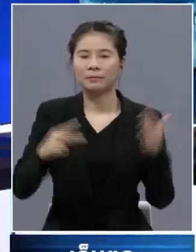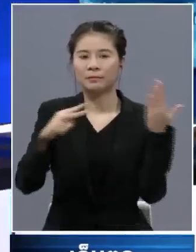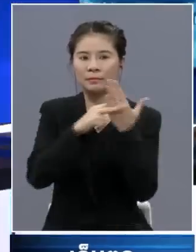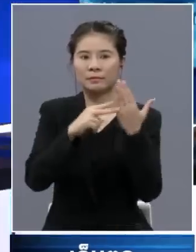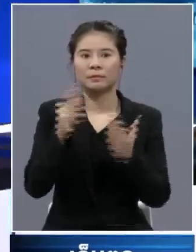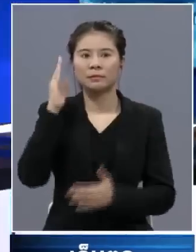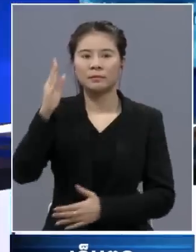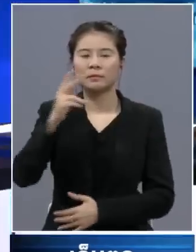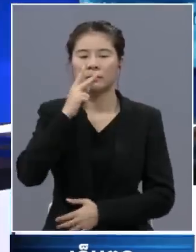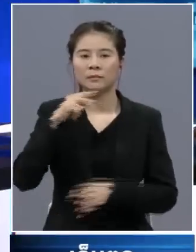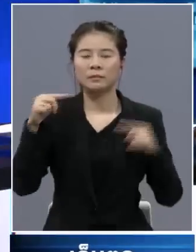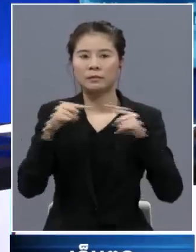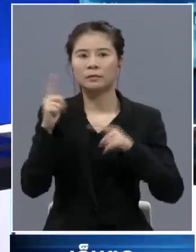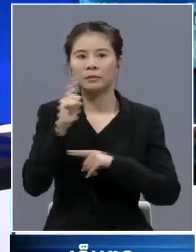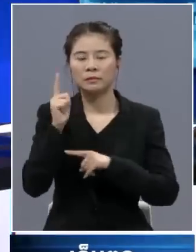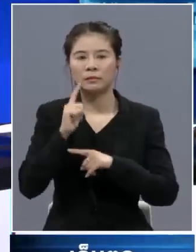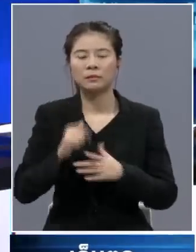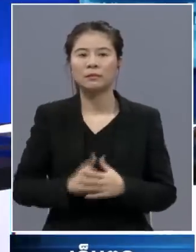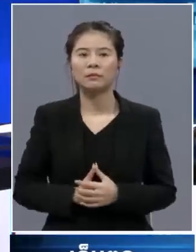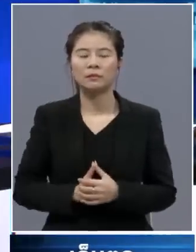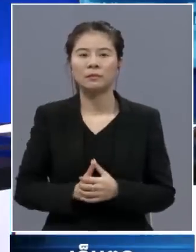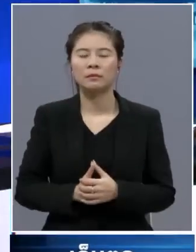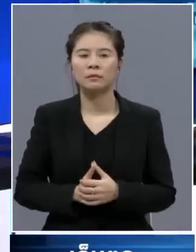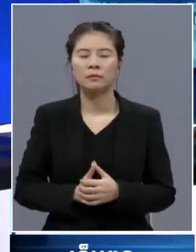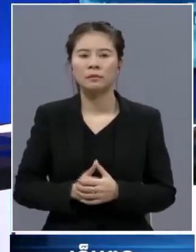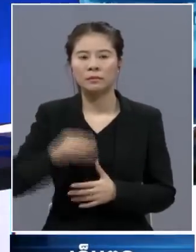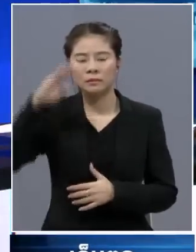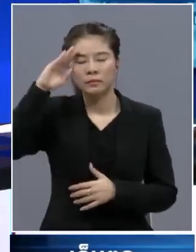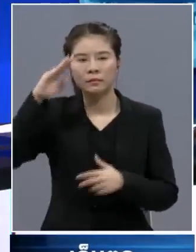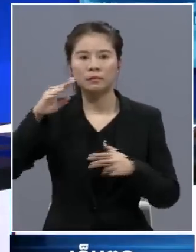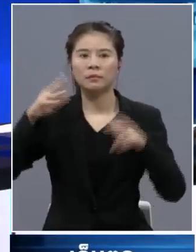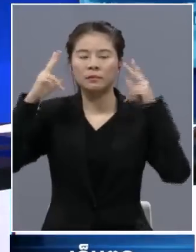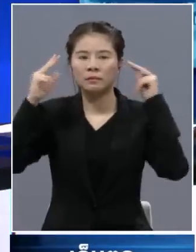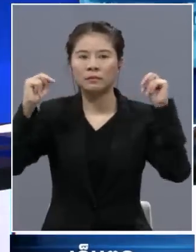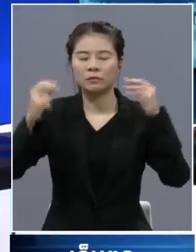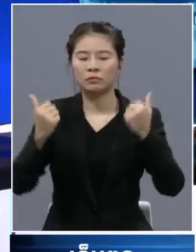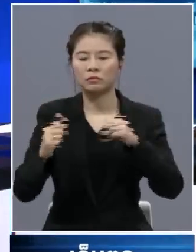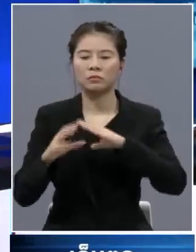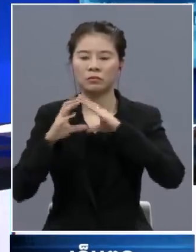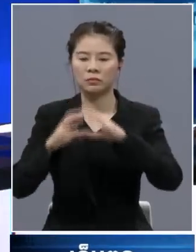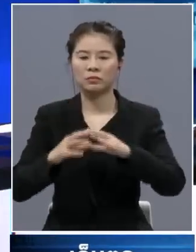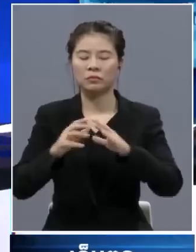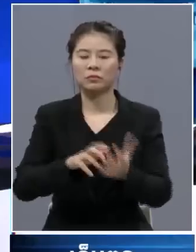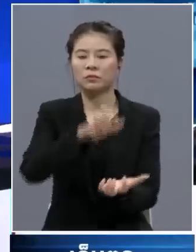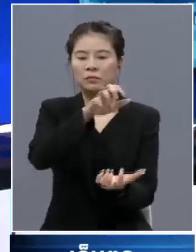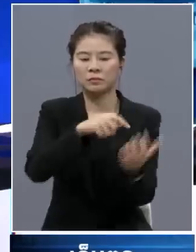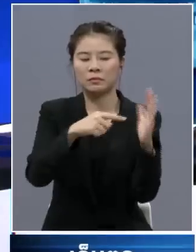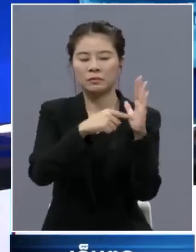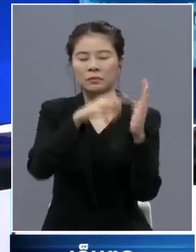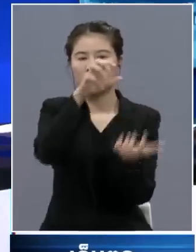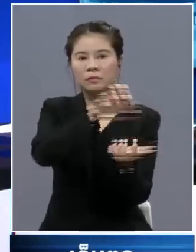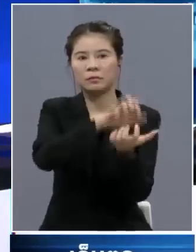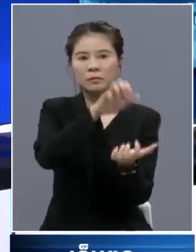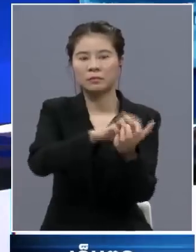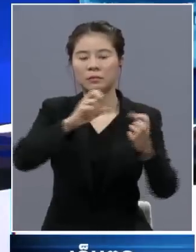หน้าดูภารกิจนี้กันหน่อยของพลเอกประยุทธ์นะครับเพราะว่าวันนี้เนี่ยนำทีมนะครับไปที่จังหวัดพิจิตรเองเนี่ยตอนนี้เขาเผชิญปัญหา